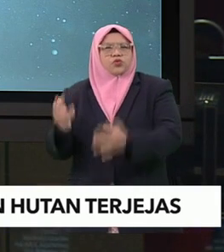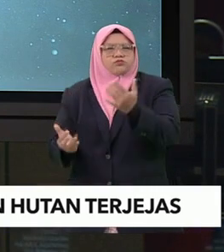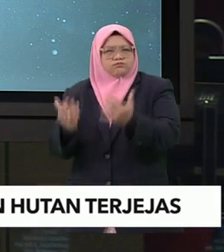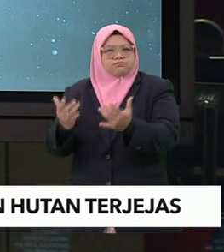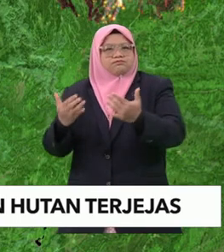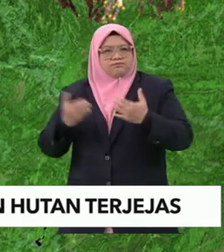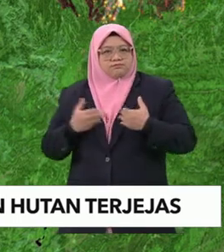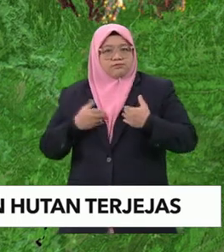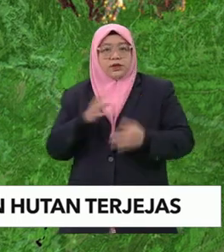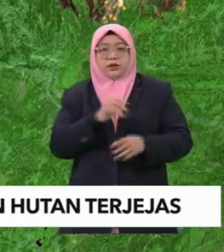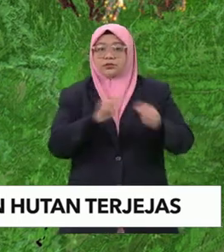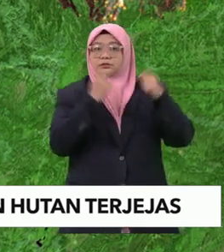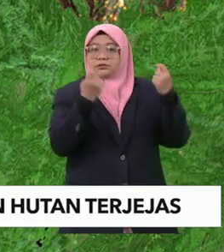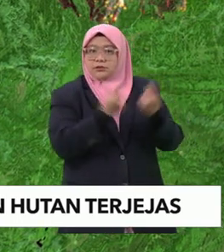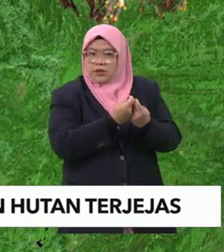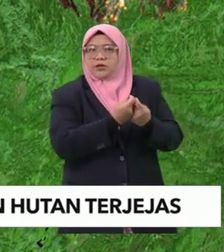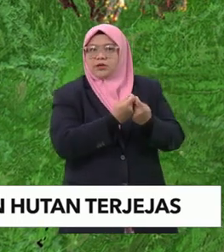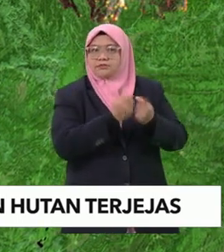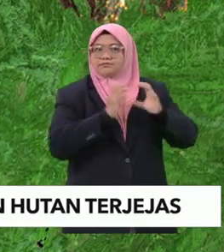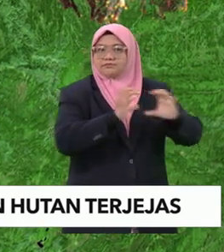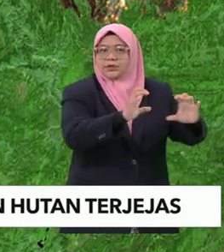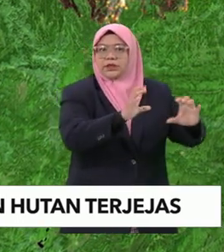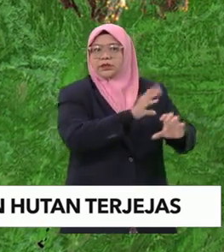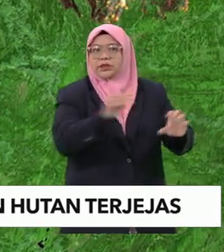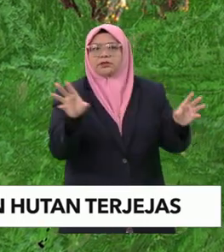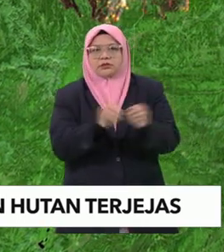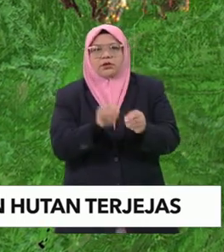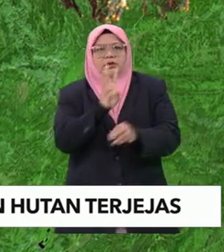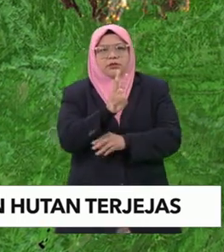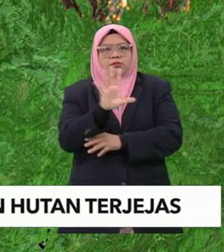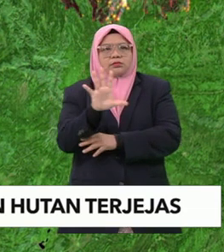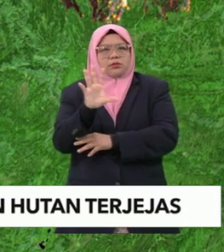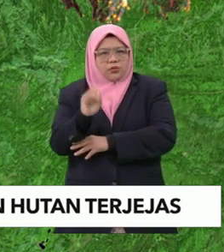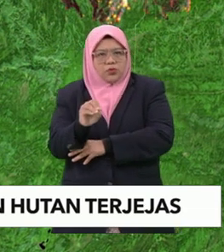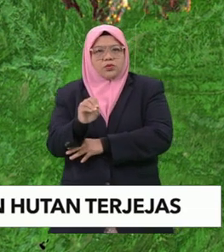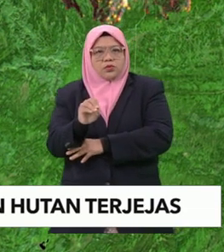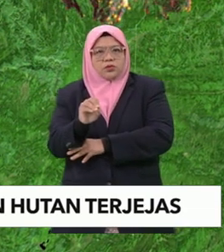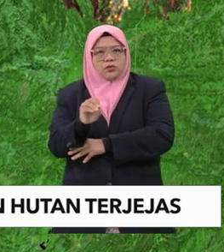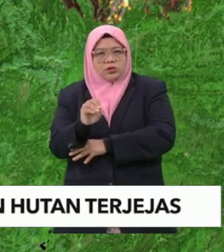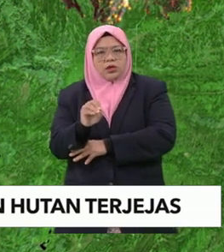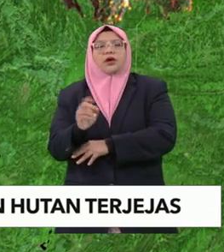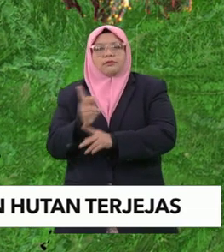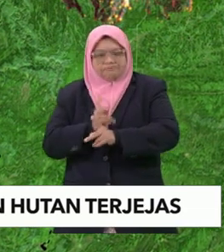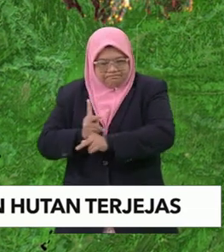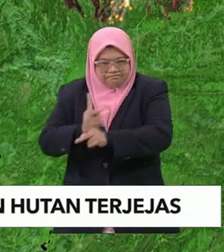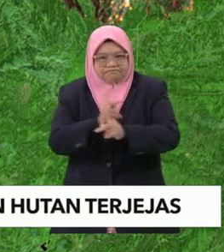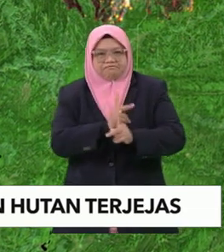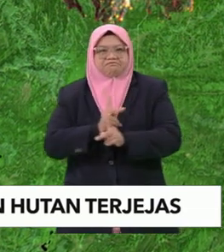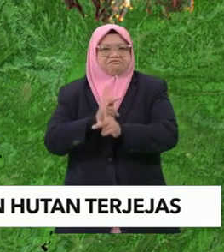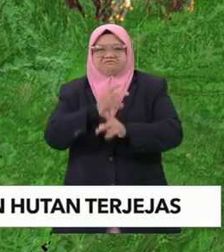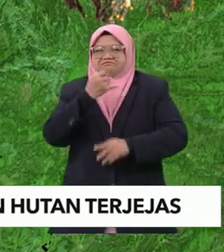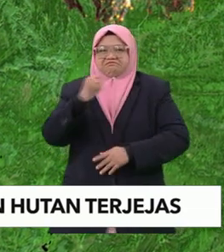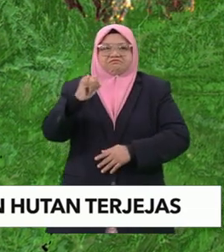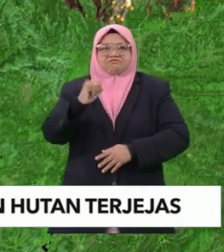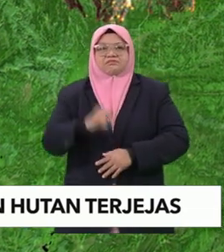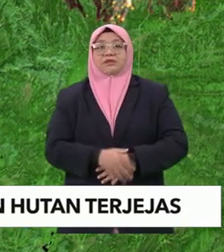pasukan kecemasan negara itu mengisahkan daripada jumlah itu hampir 650 disahkan tidak terkawal